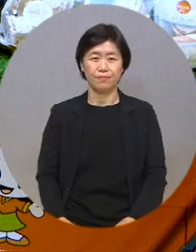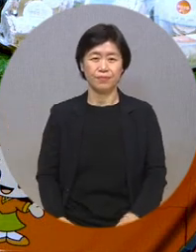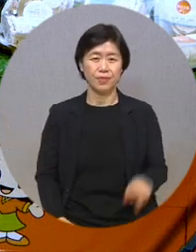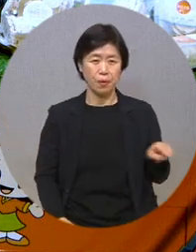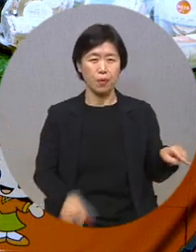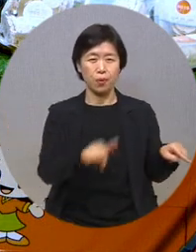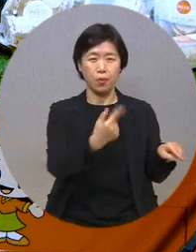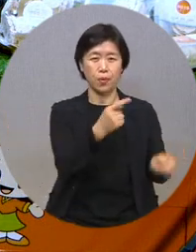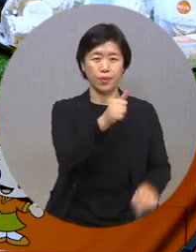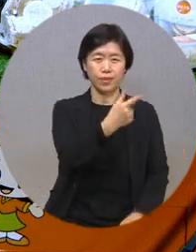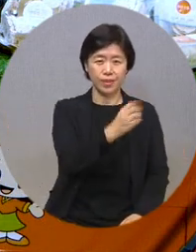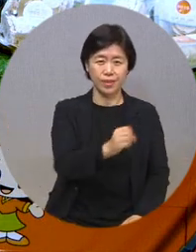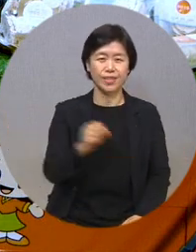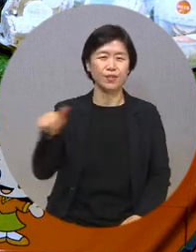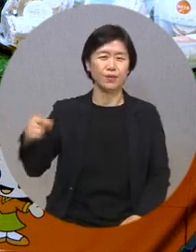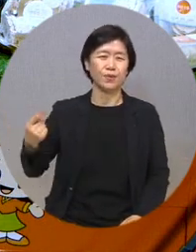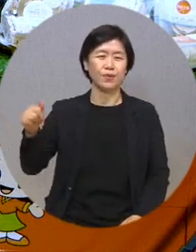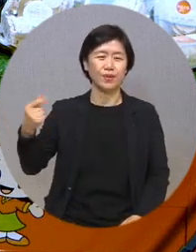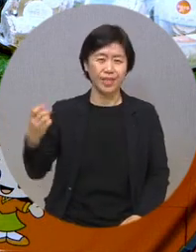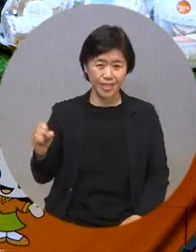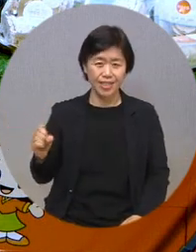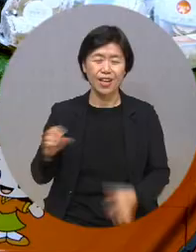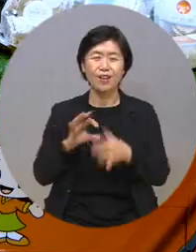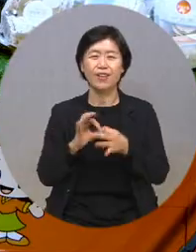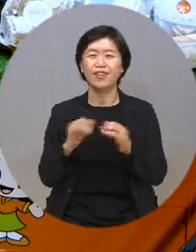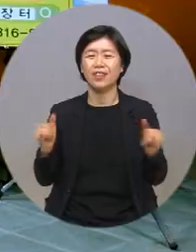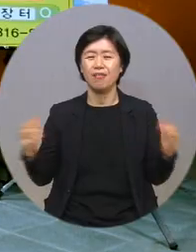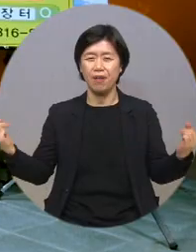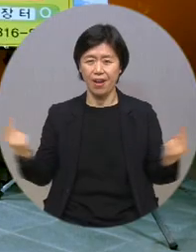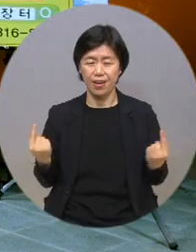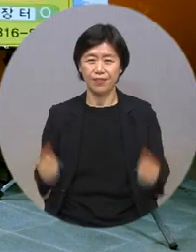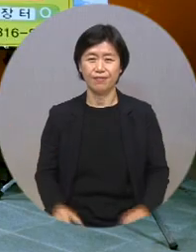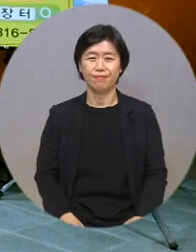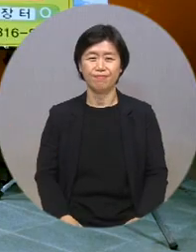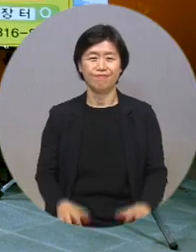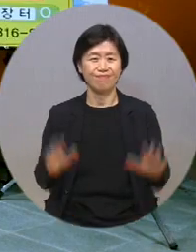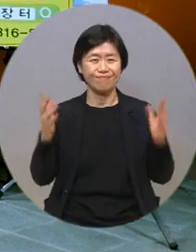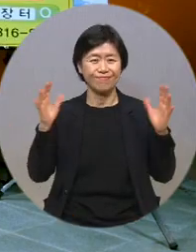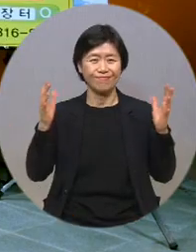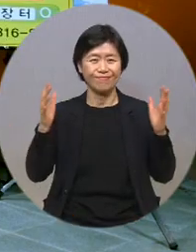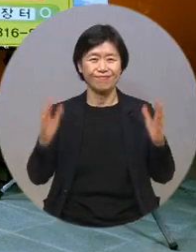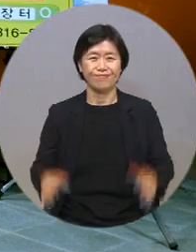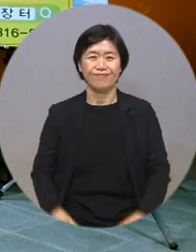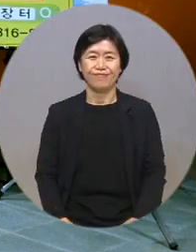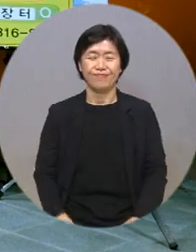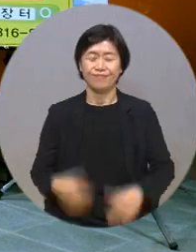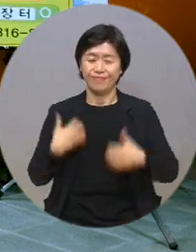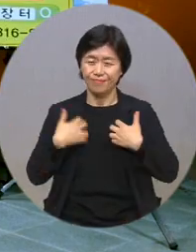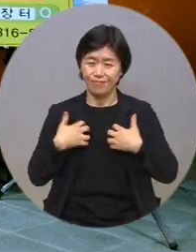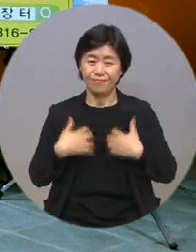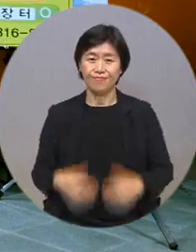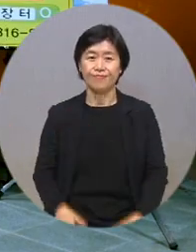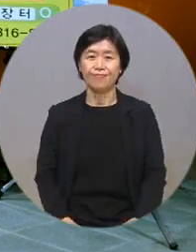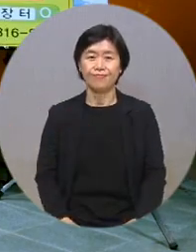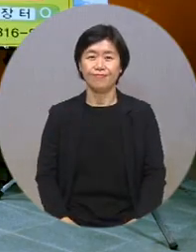좌고흥 우고흥 모시도록 하겠습니다. 박수 주세요. 어서 오세요. 안녕하세요.